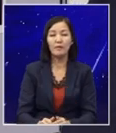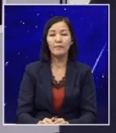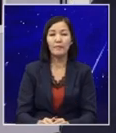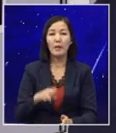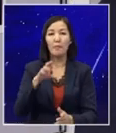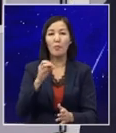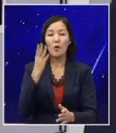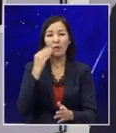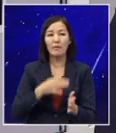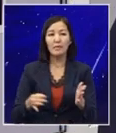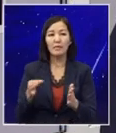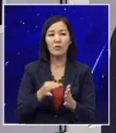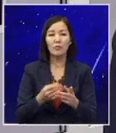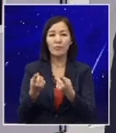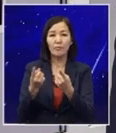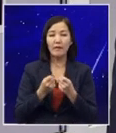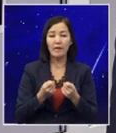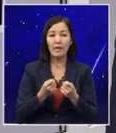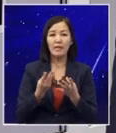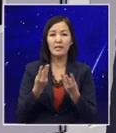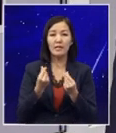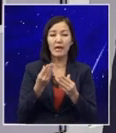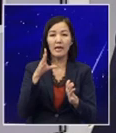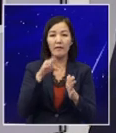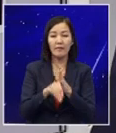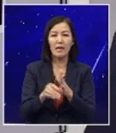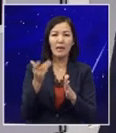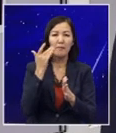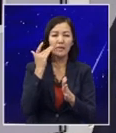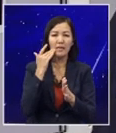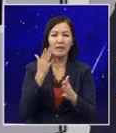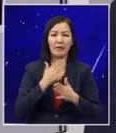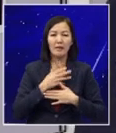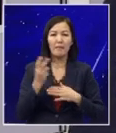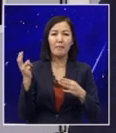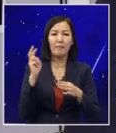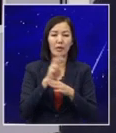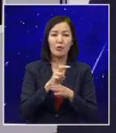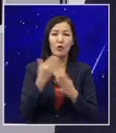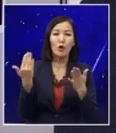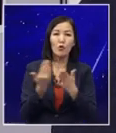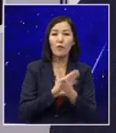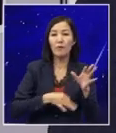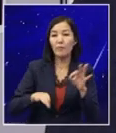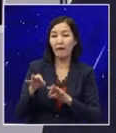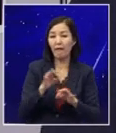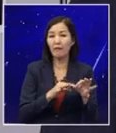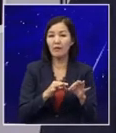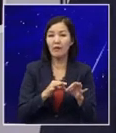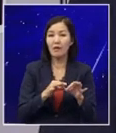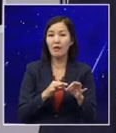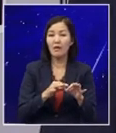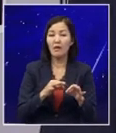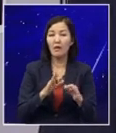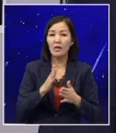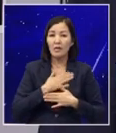Алматинская область привлекательна для инвесторов. То есть постоянно к нам приходят новые проекты, они меняются, появляются. Наша главная